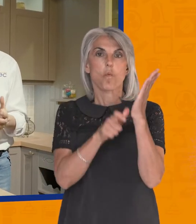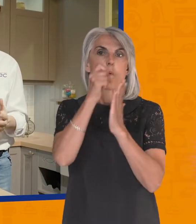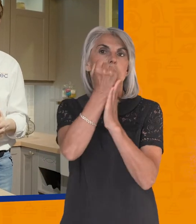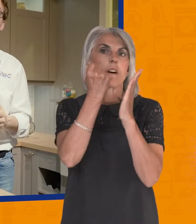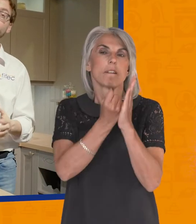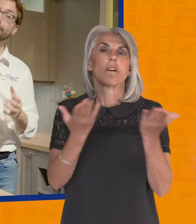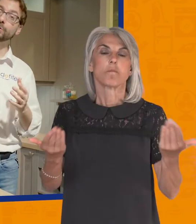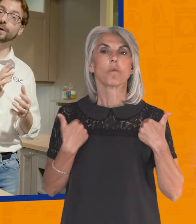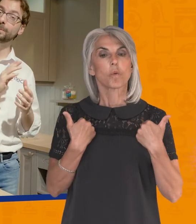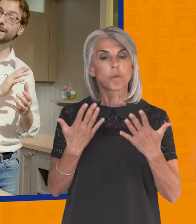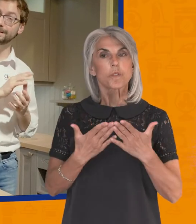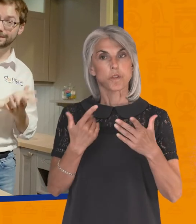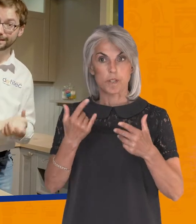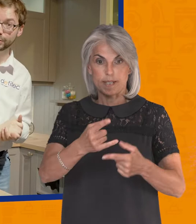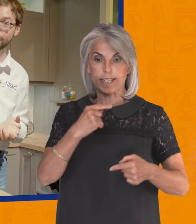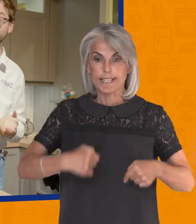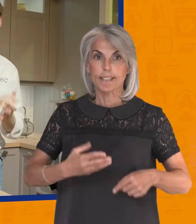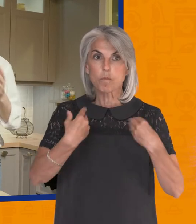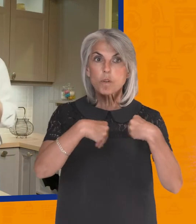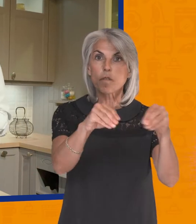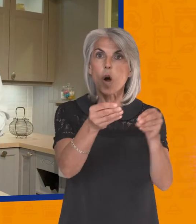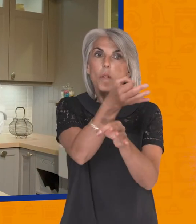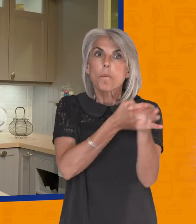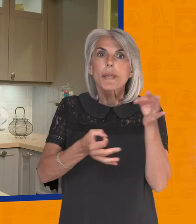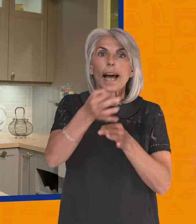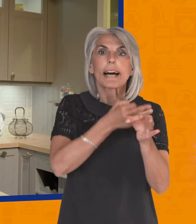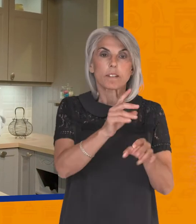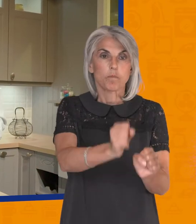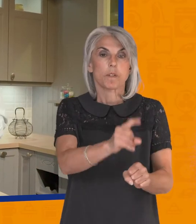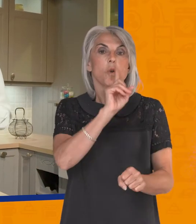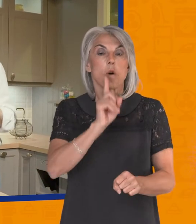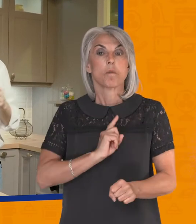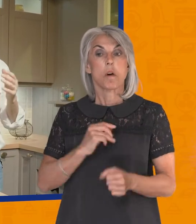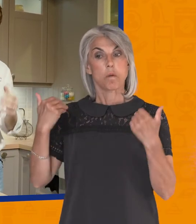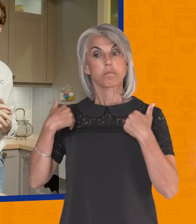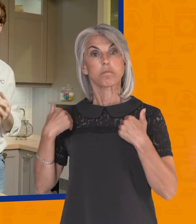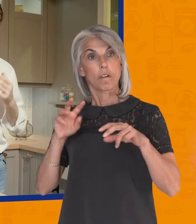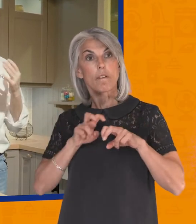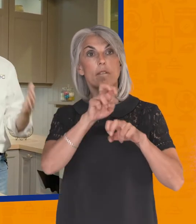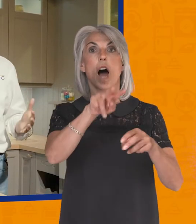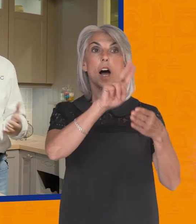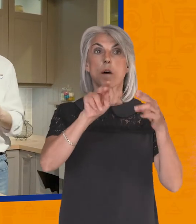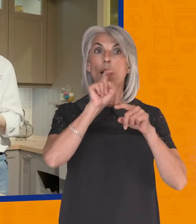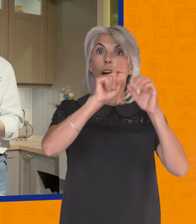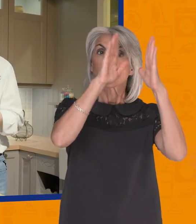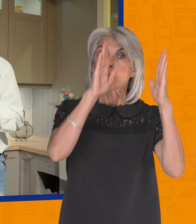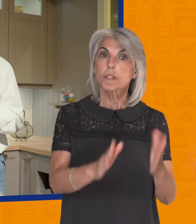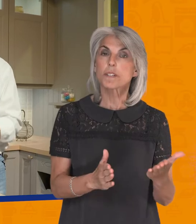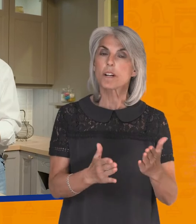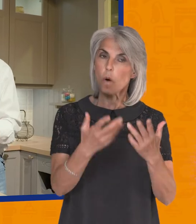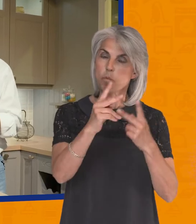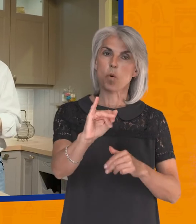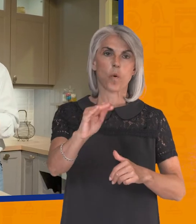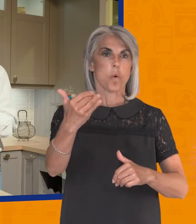électroménagers on a un comptoir de pièces détachées un quota d'accessoires également un technicien qui répare en atelier et à domicile n'hésitez pas à nous